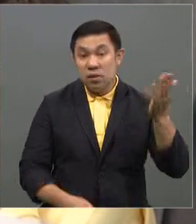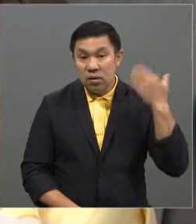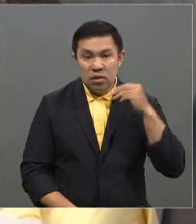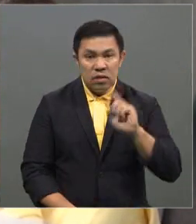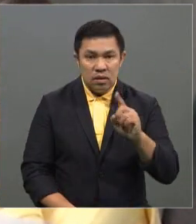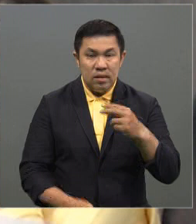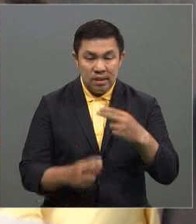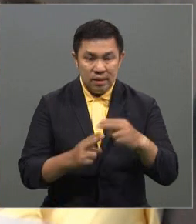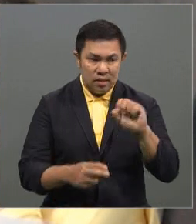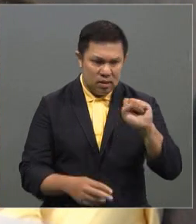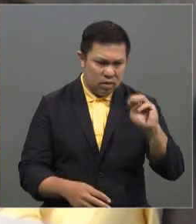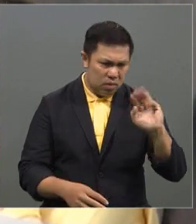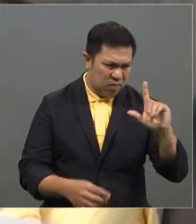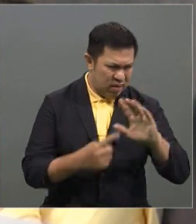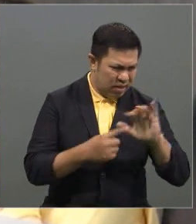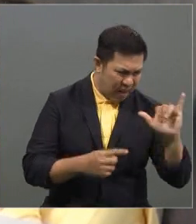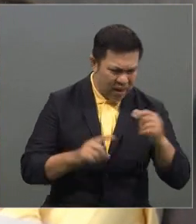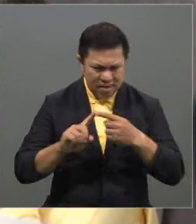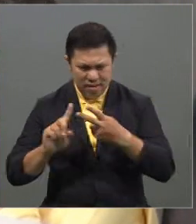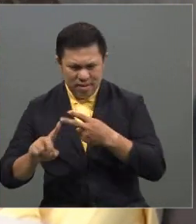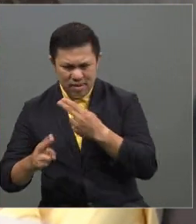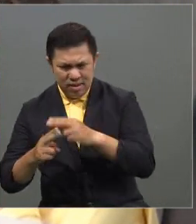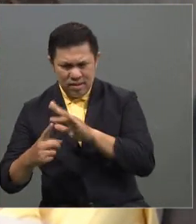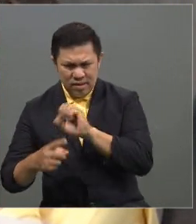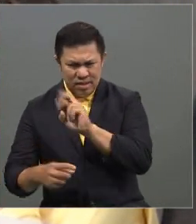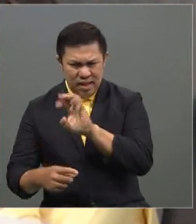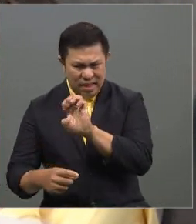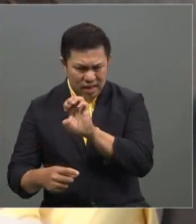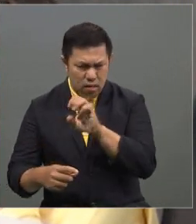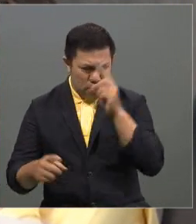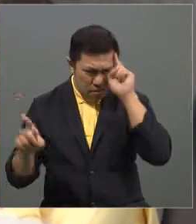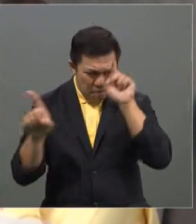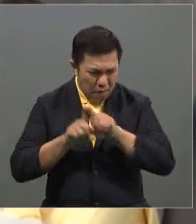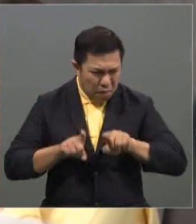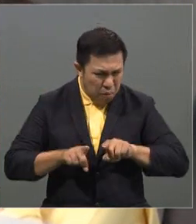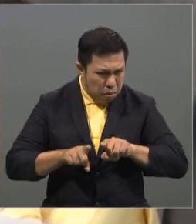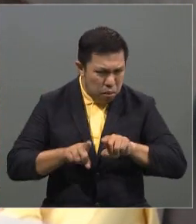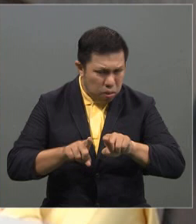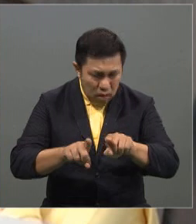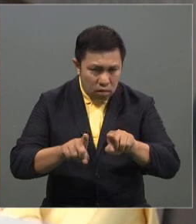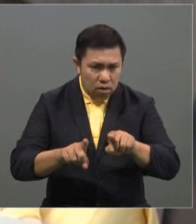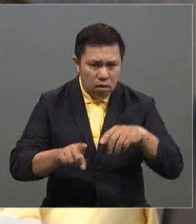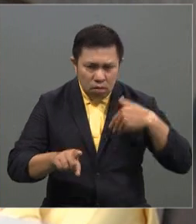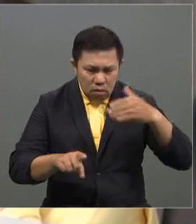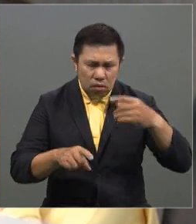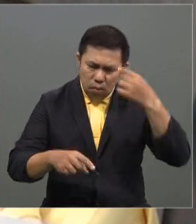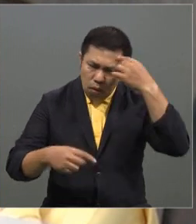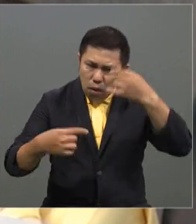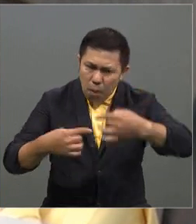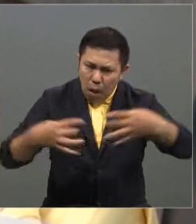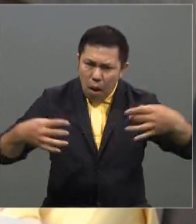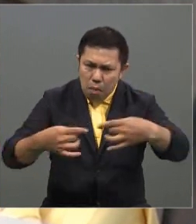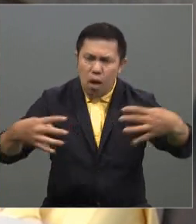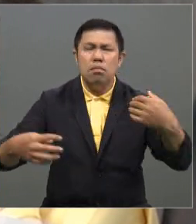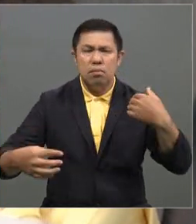เห็นว่าคุณสมชายกับคุณเสรีเนี่ยส่วนมากเป็นไปในทางเดียวกันนะแต่หลังๆเนี่ยอาจจะมีในเรื่องของความคิดเห็นที่อาจจะต่างกันไป